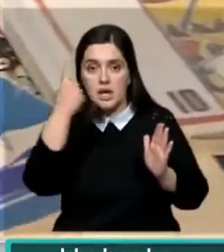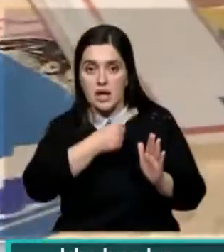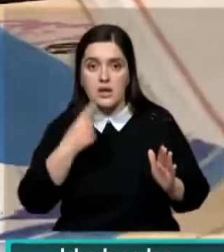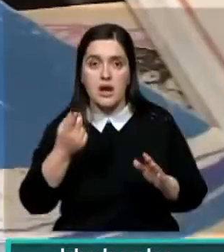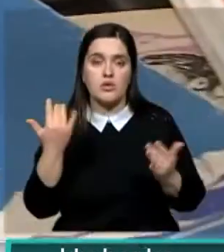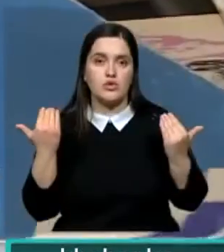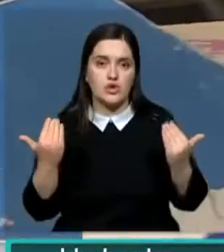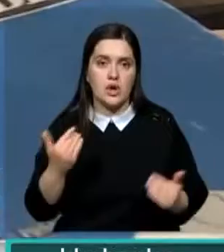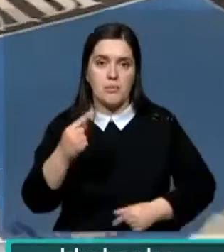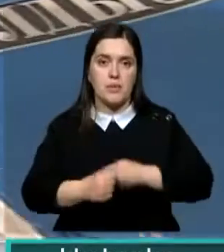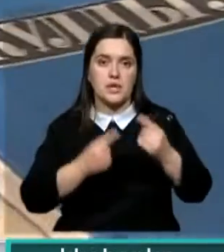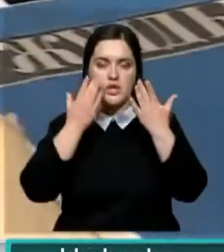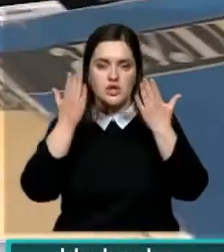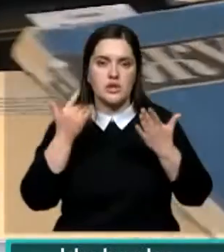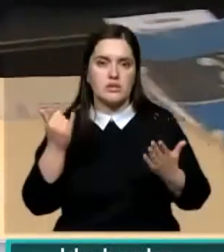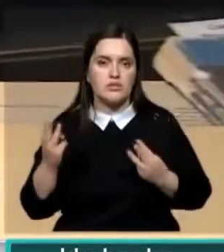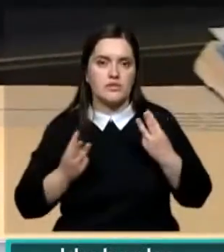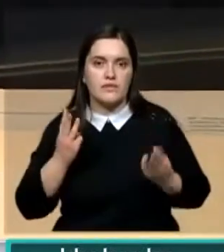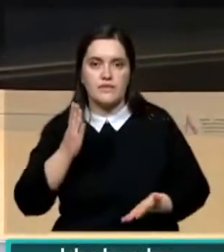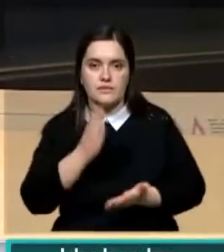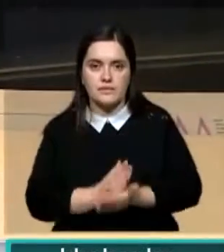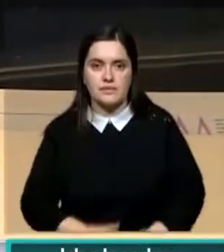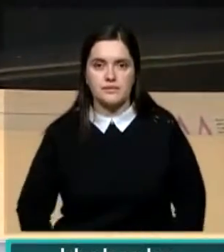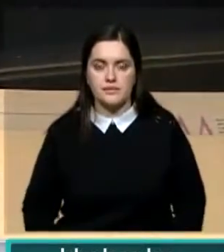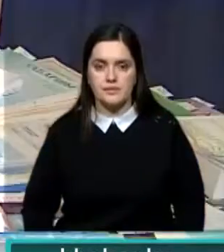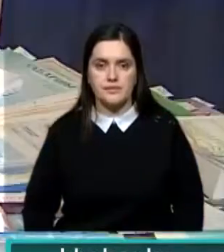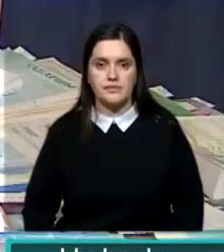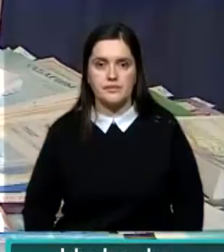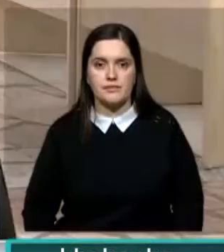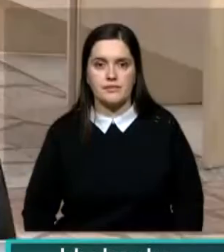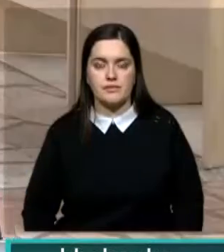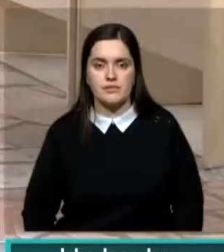в 70-х годах, современное поколение читает их с удовольствием.